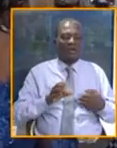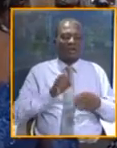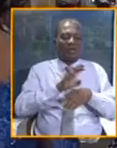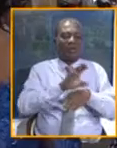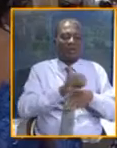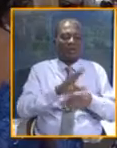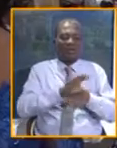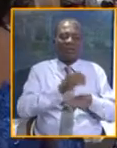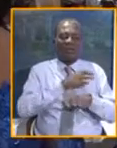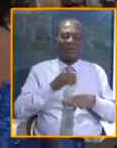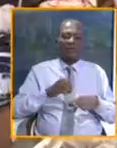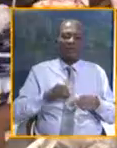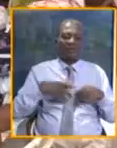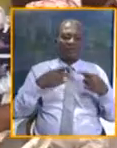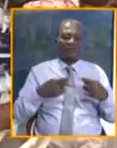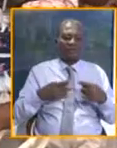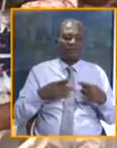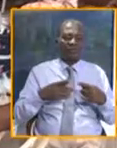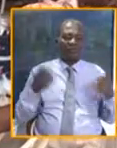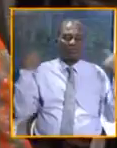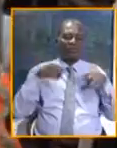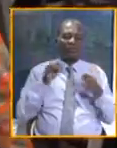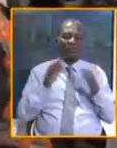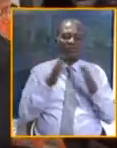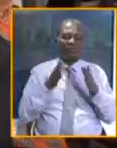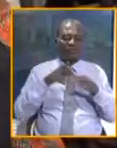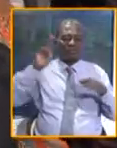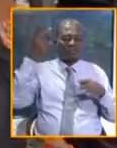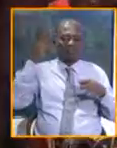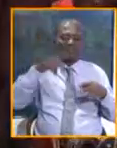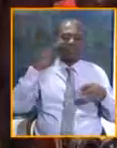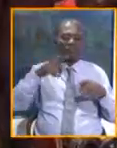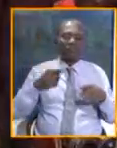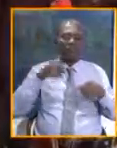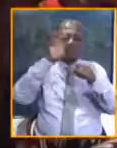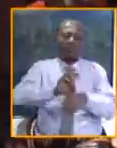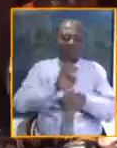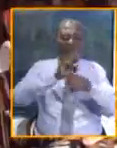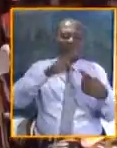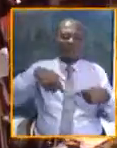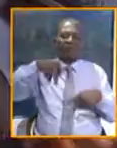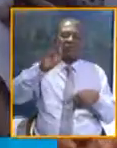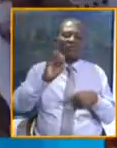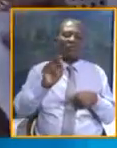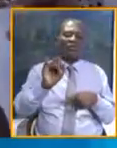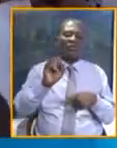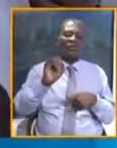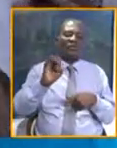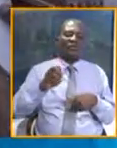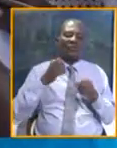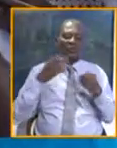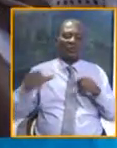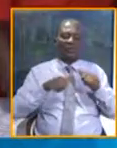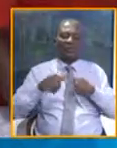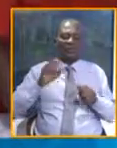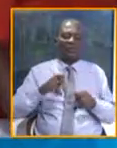termes, si vous voulez, d'expertise. Au cours de cette célébration de la Pâque, qui sera désormais une tradition à Kumasi, plusieurs activités étaient au